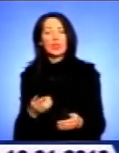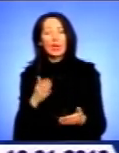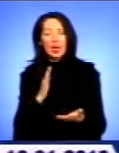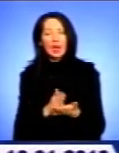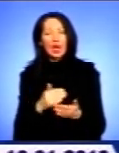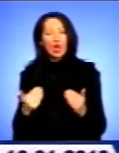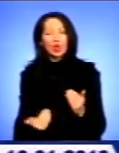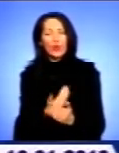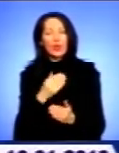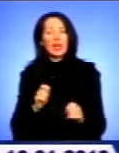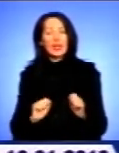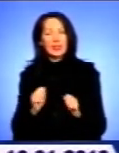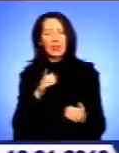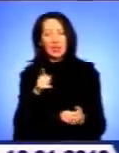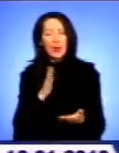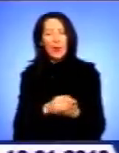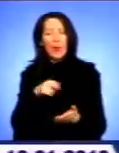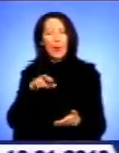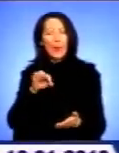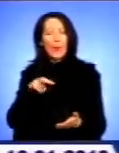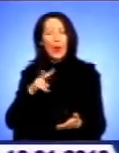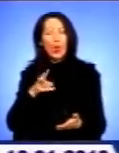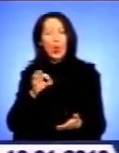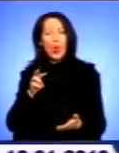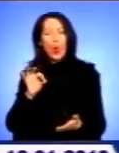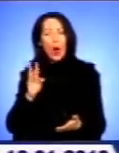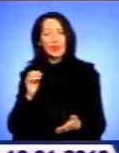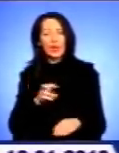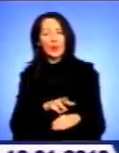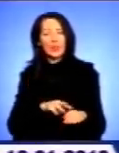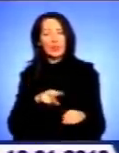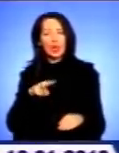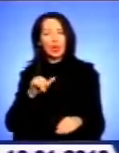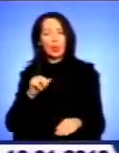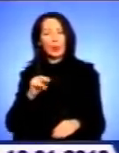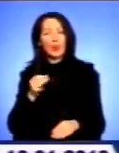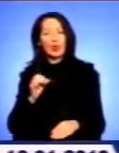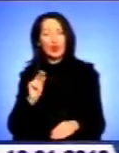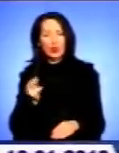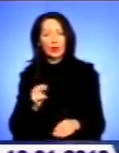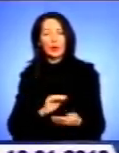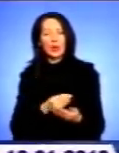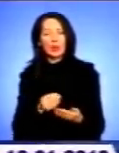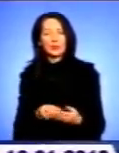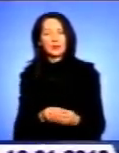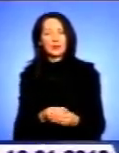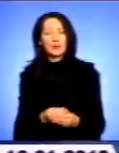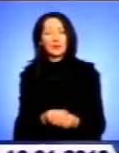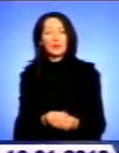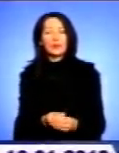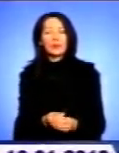Ним став полковник міліції Анатолій Лупійчук. Сюжет сектора зв'язків з громадськістю у МВС України Тернопільській